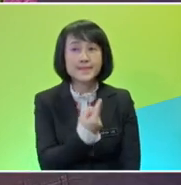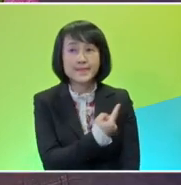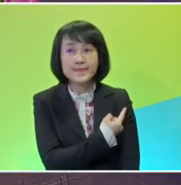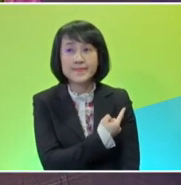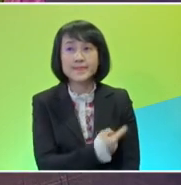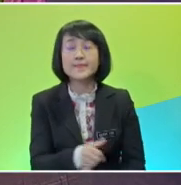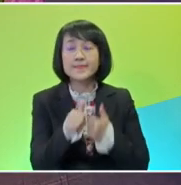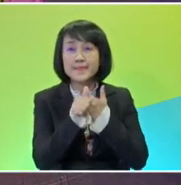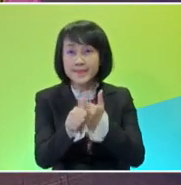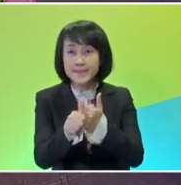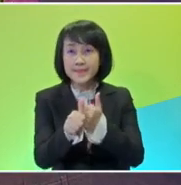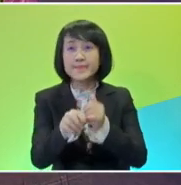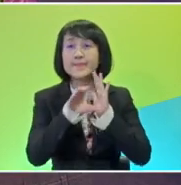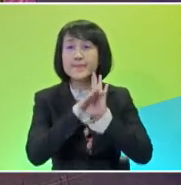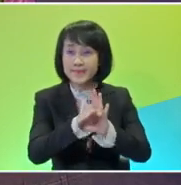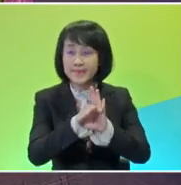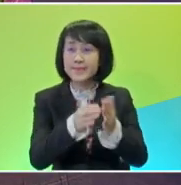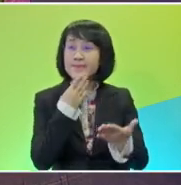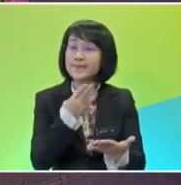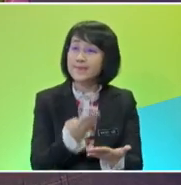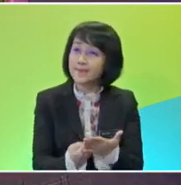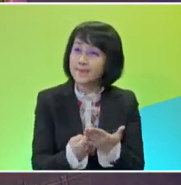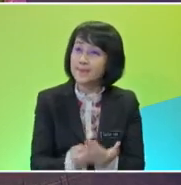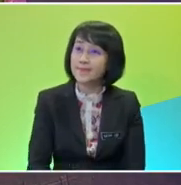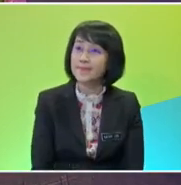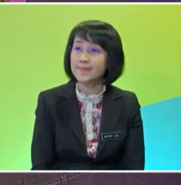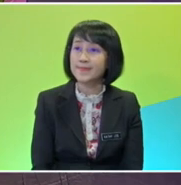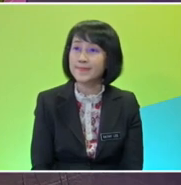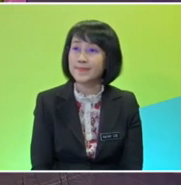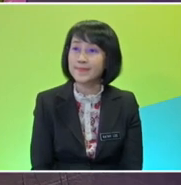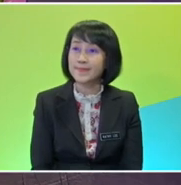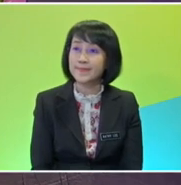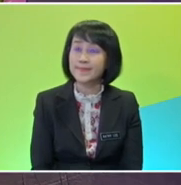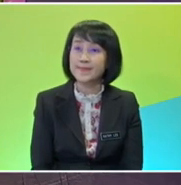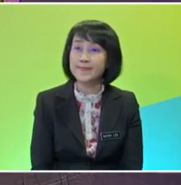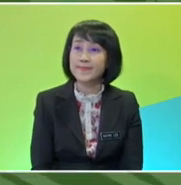meneladani contoh yang baik bagi siapa Nak bantu